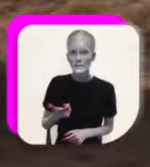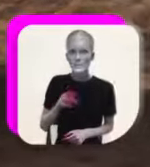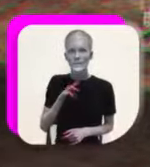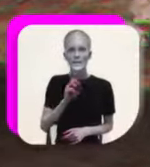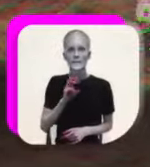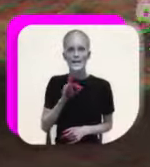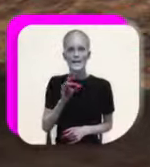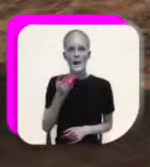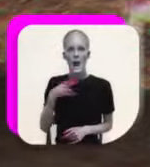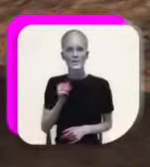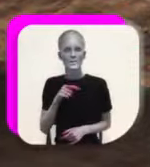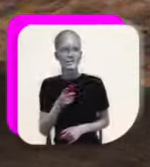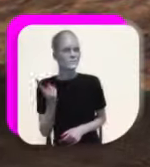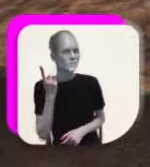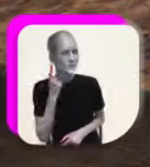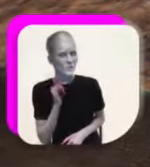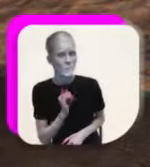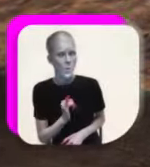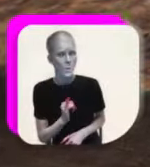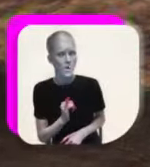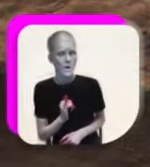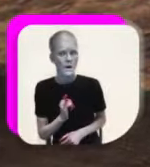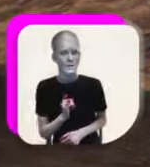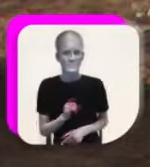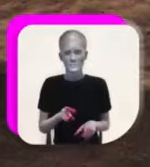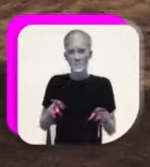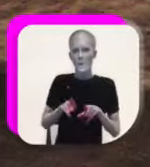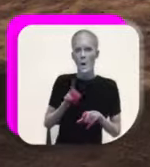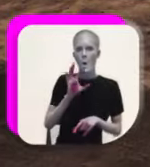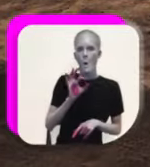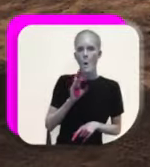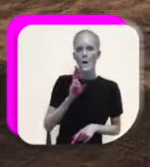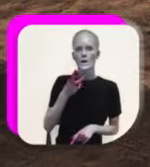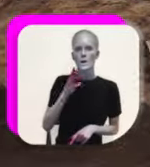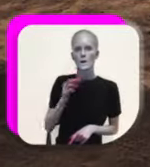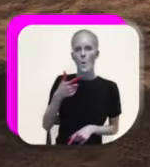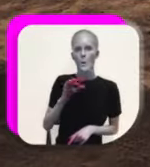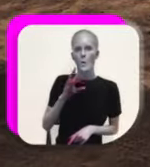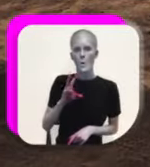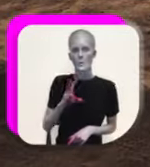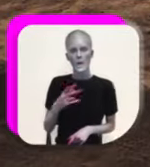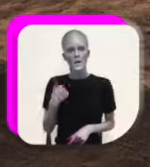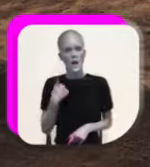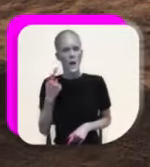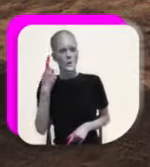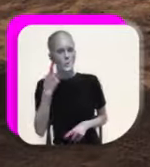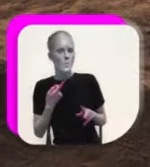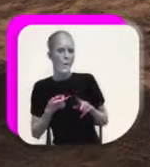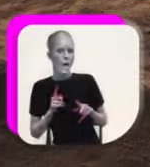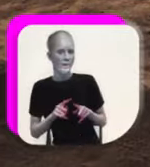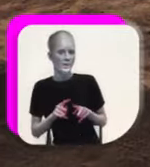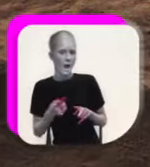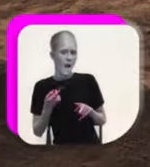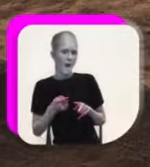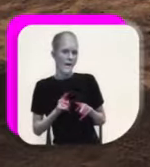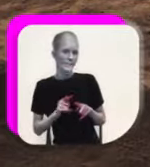пузырь. Тетрайдер. Вас плохо слышно. Так называемый октагон. Думаю, это, хотя